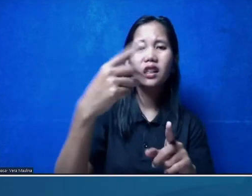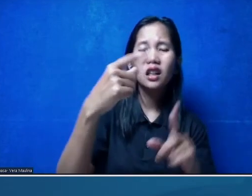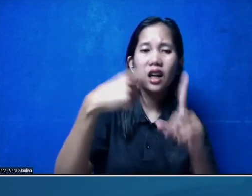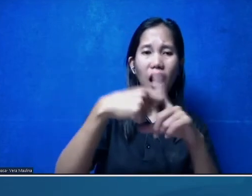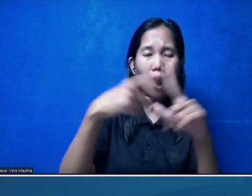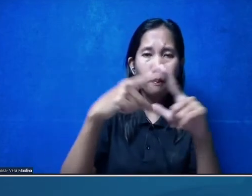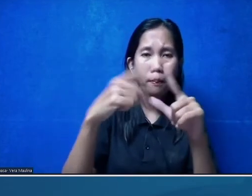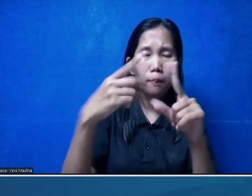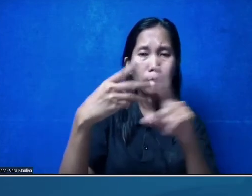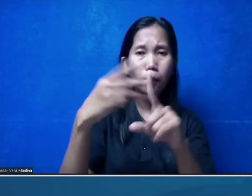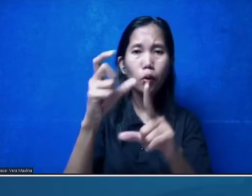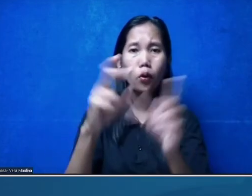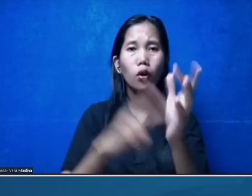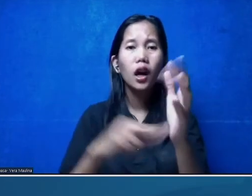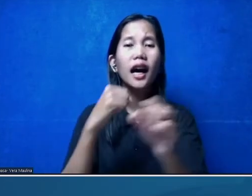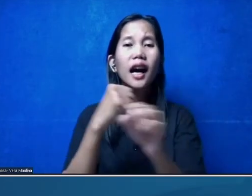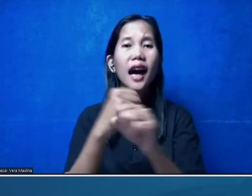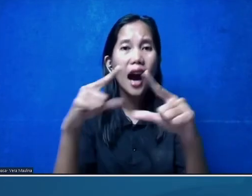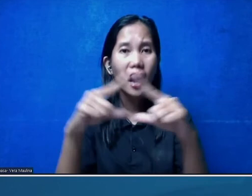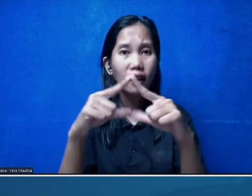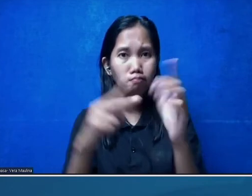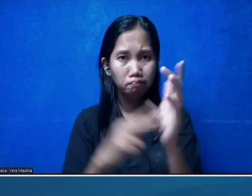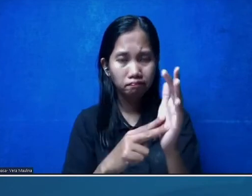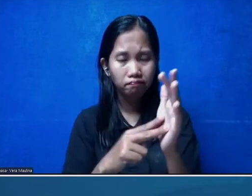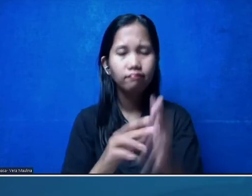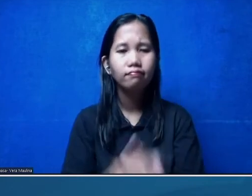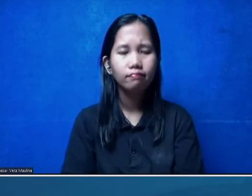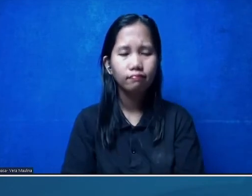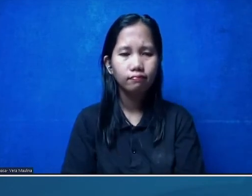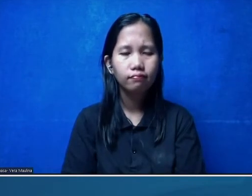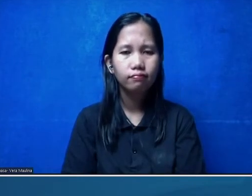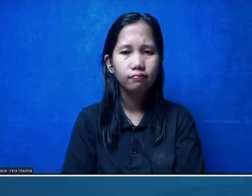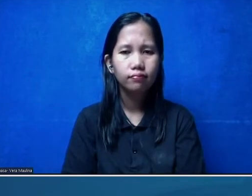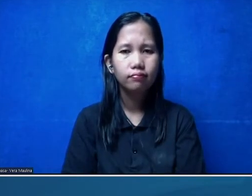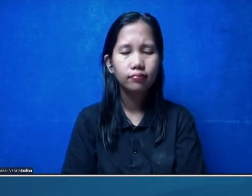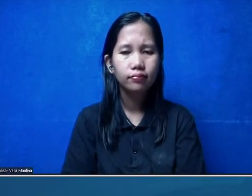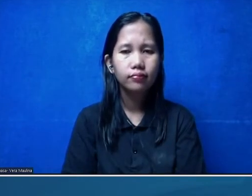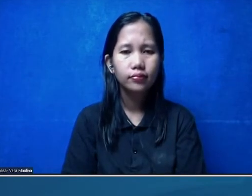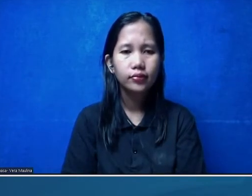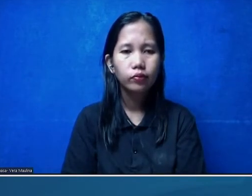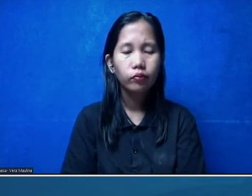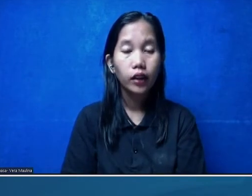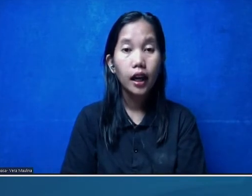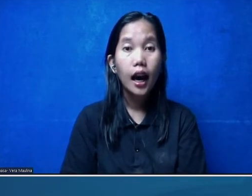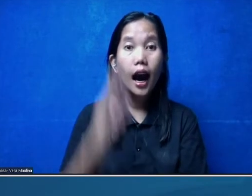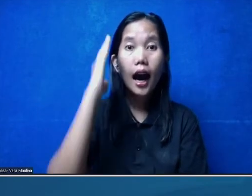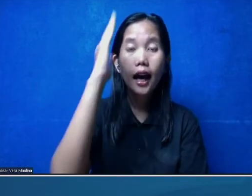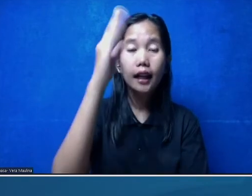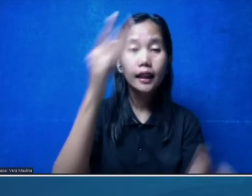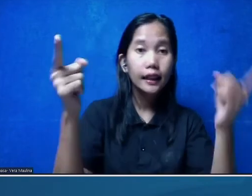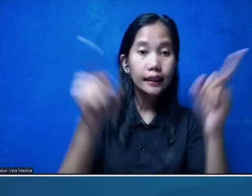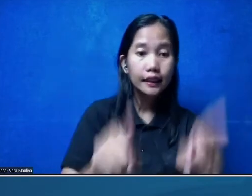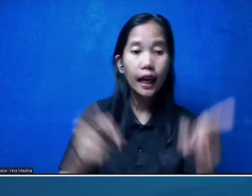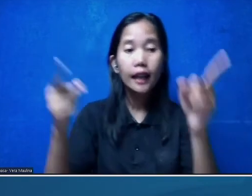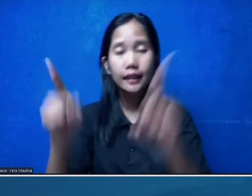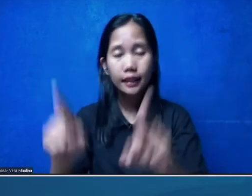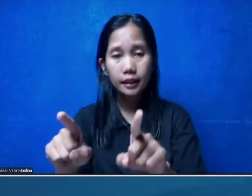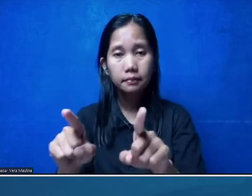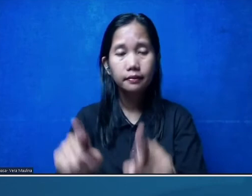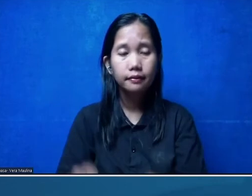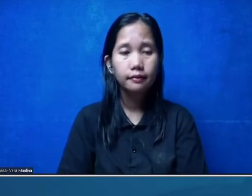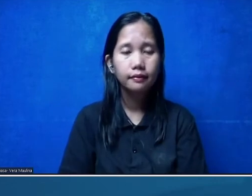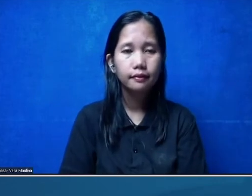atau tengah berlangsung gelap itu akan terjadi saudara-saudara yang dikasihi Tuhan anda mungkin berpikir